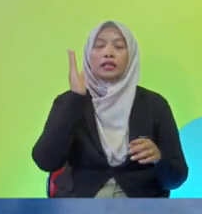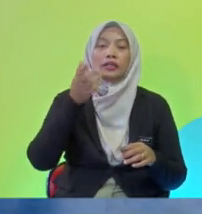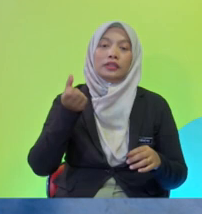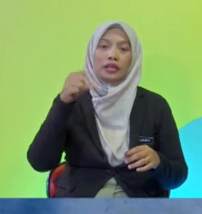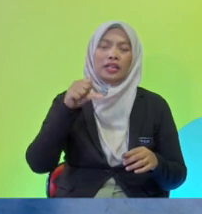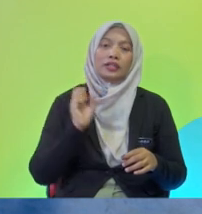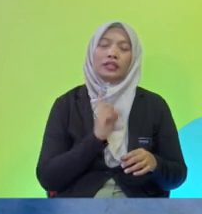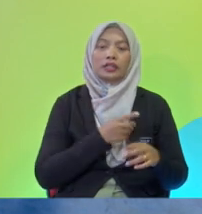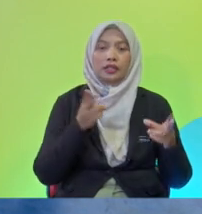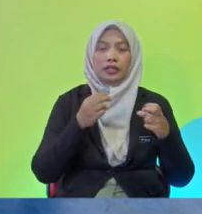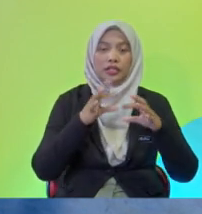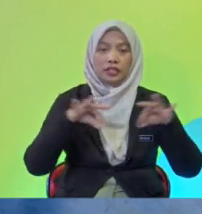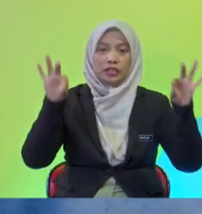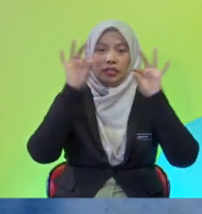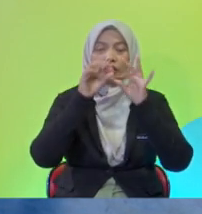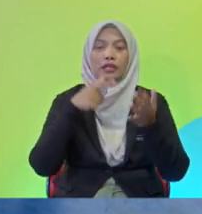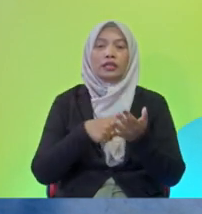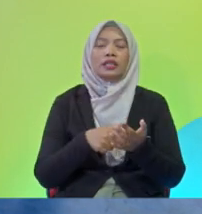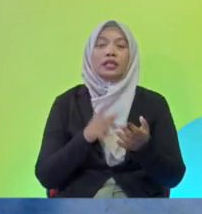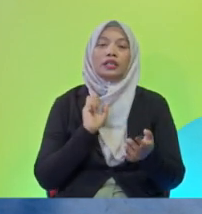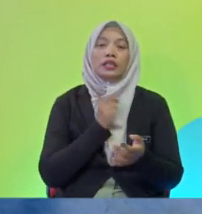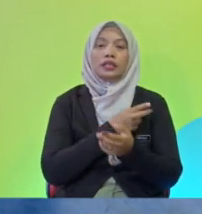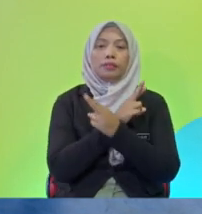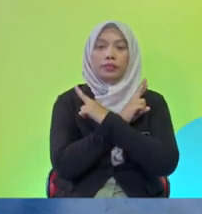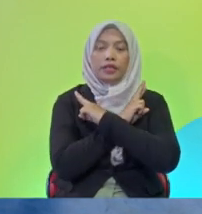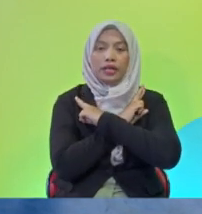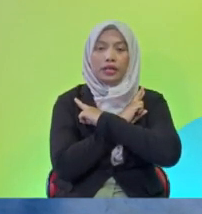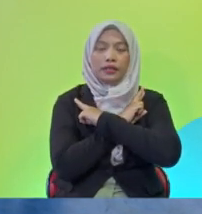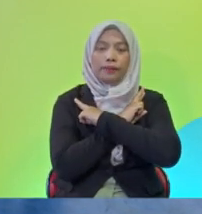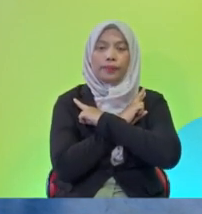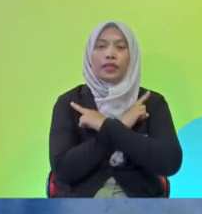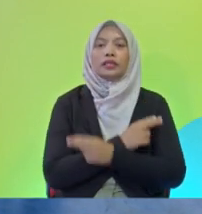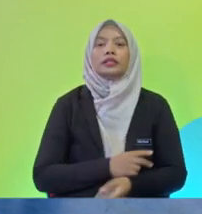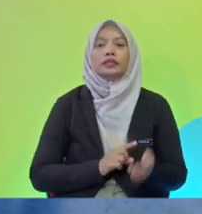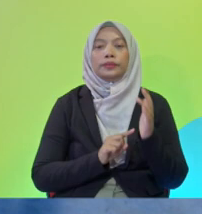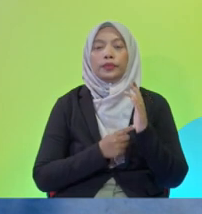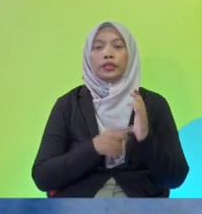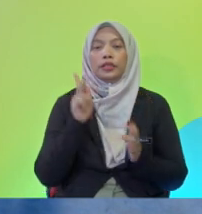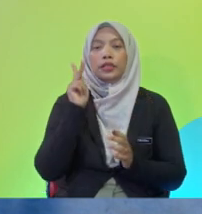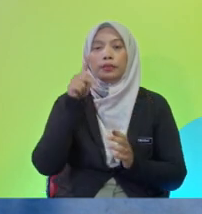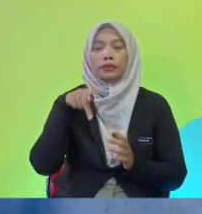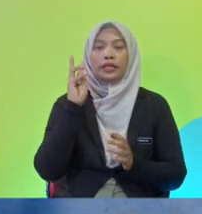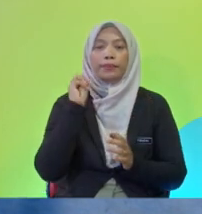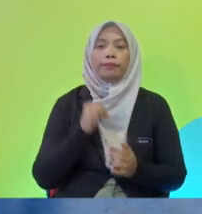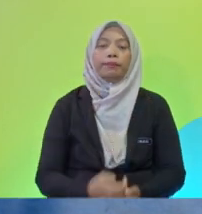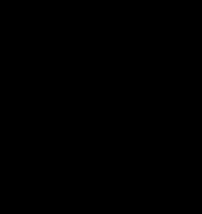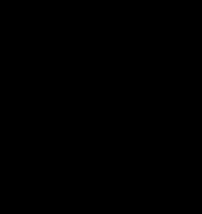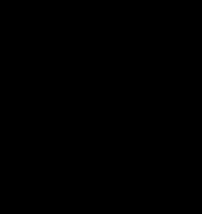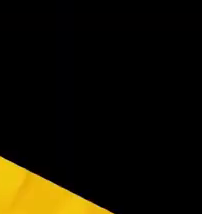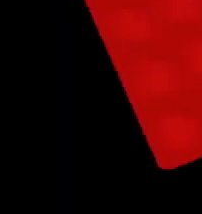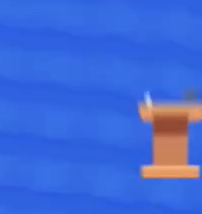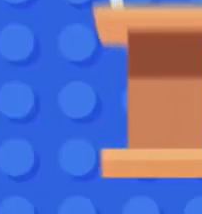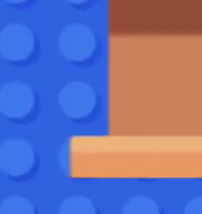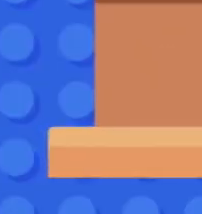nak cerita lagi lanjut selepas ini. Tapi kita berehat seketika, cikgu. Baiklah. Kembali selepas ini, Didik TV KPM.